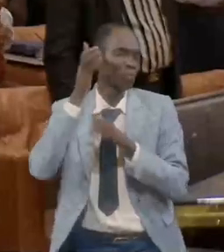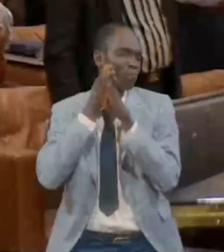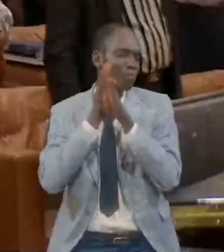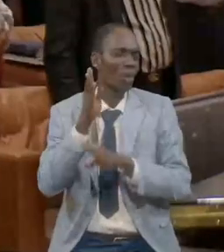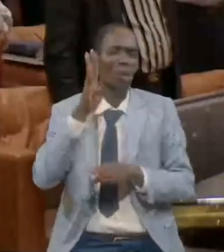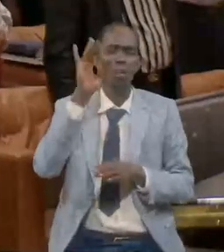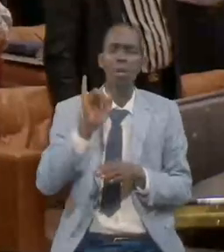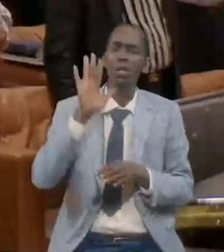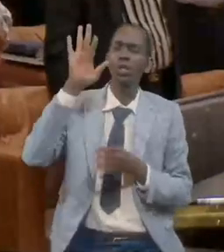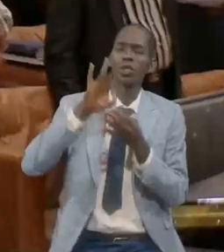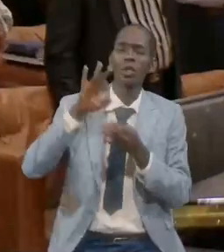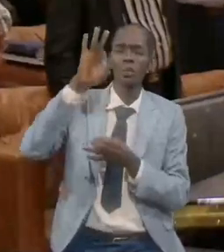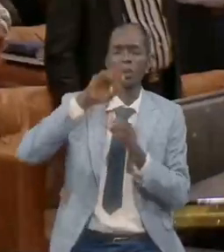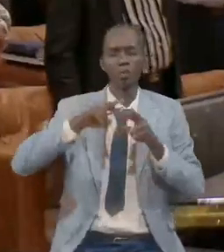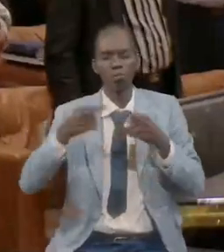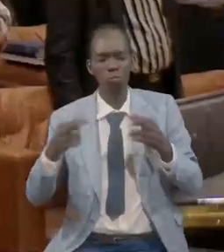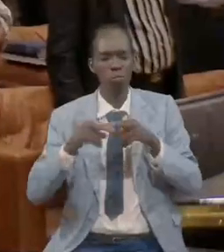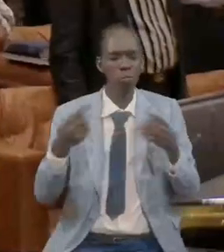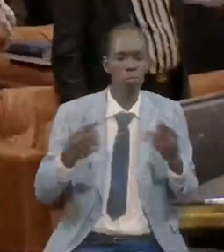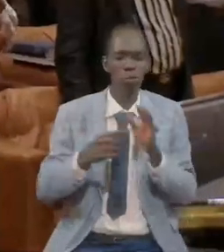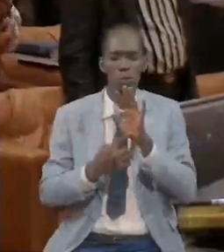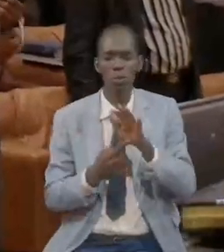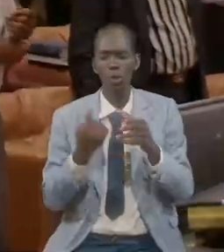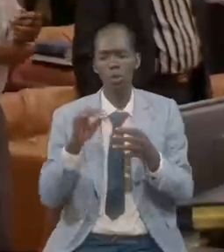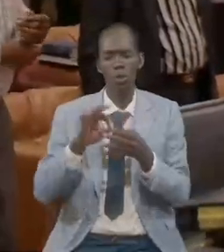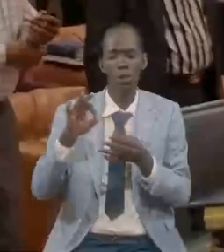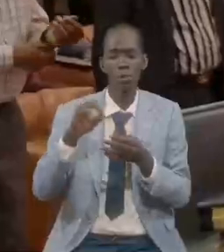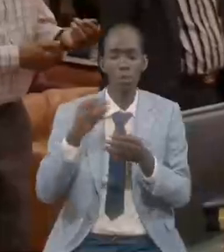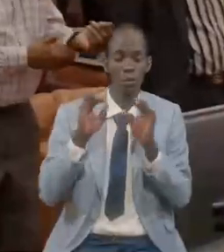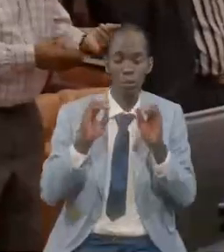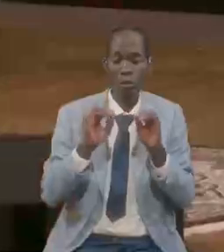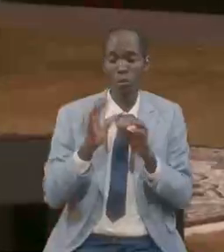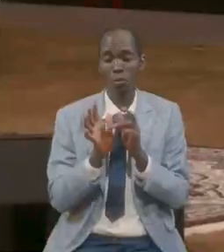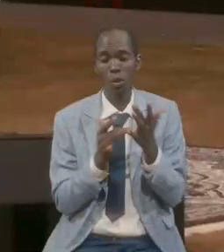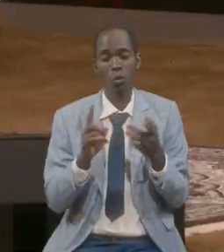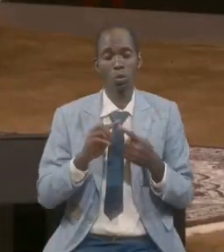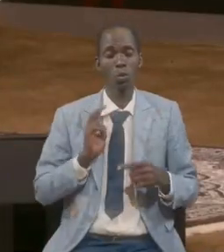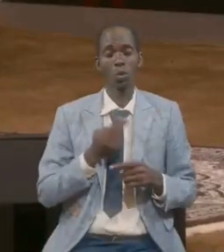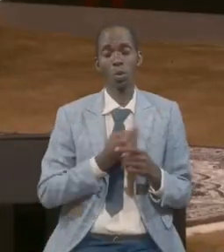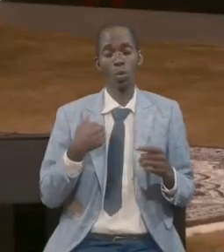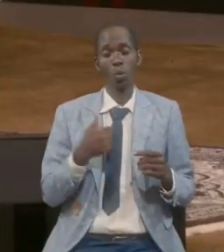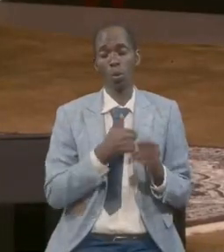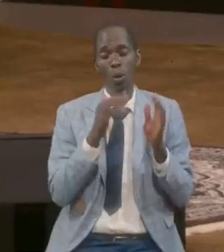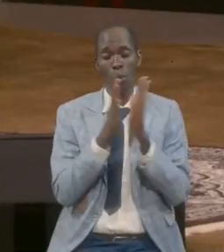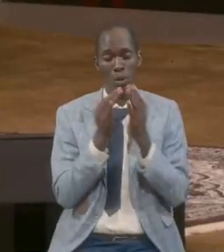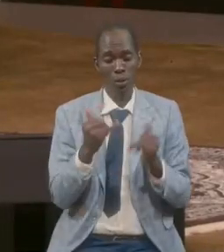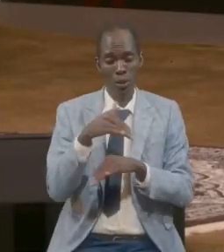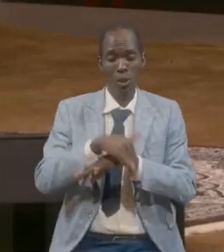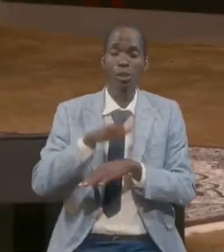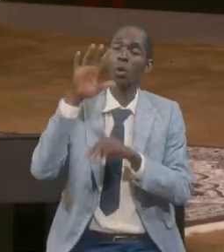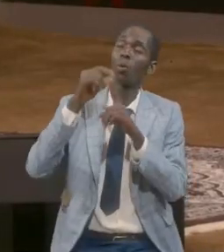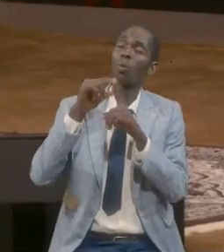esprit en nous révélant les Écritures. Nous prions que ce soir, que ta parole vienne à nouveau